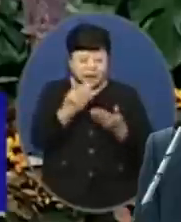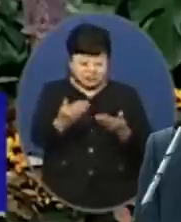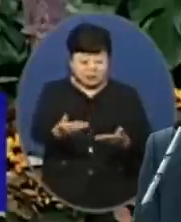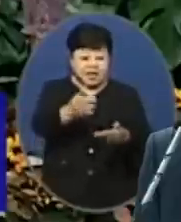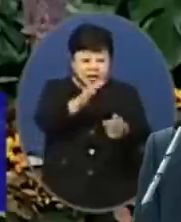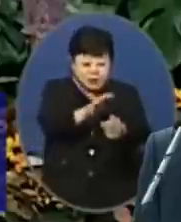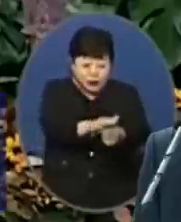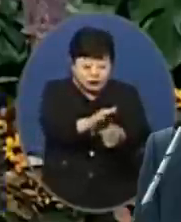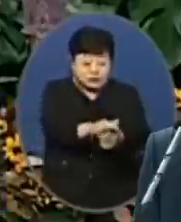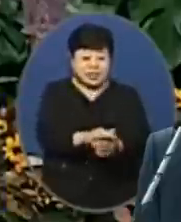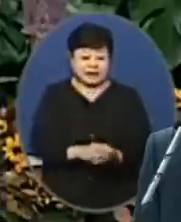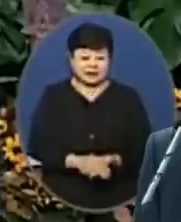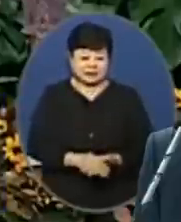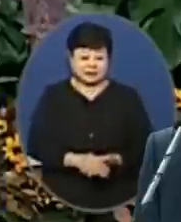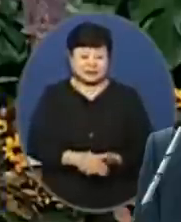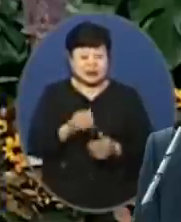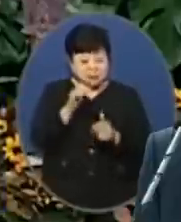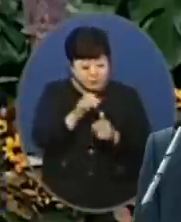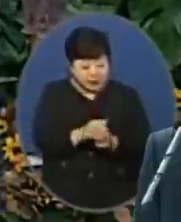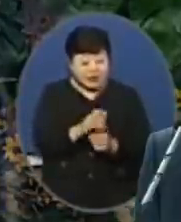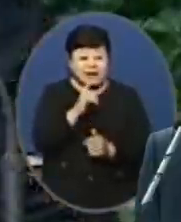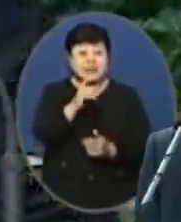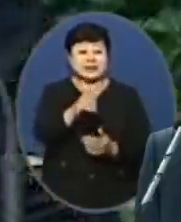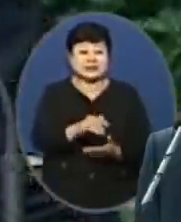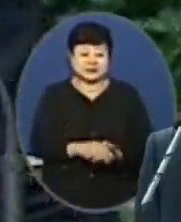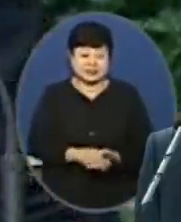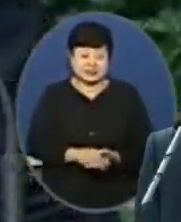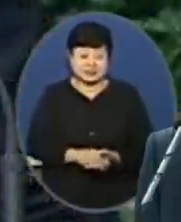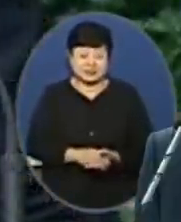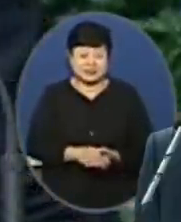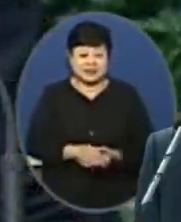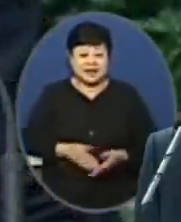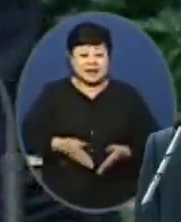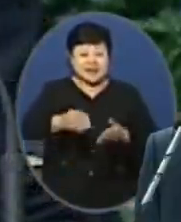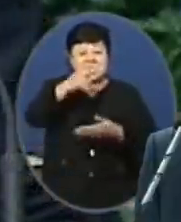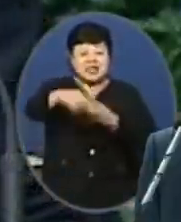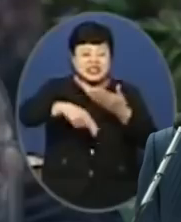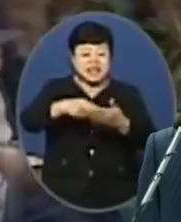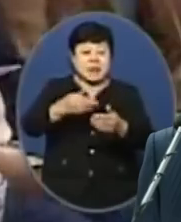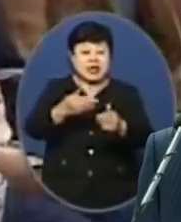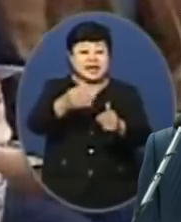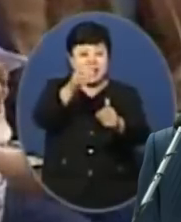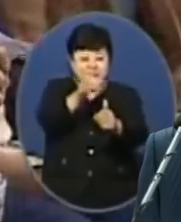해서 일일이 맡기라고 말한 것입니다. 한번 따라 말씀해 주세요. 내 길을 야훼께 맡기라.